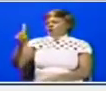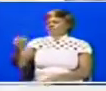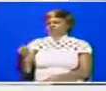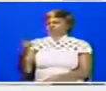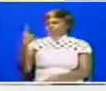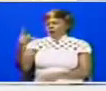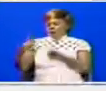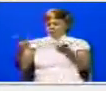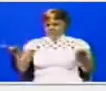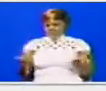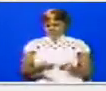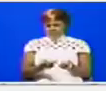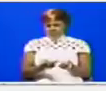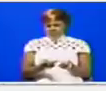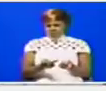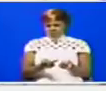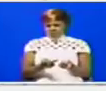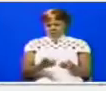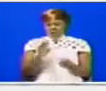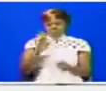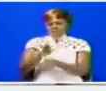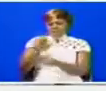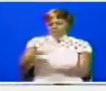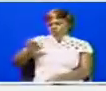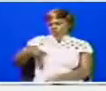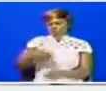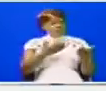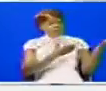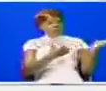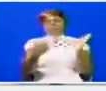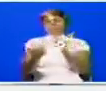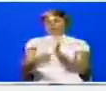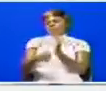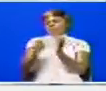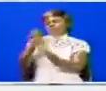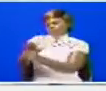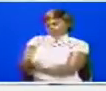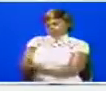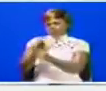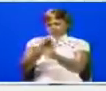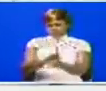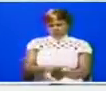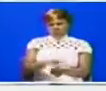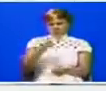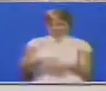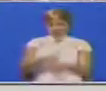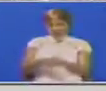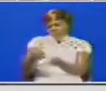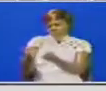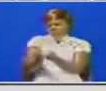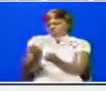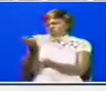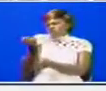kila beseni la omena. Hali hii imewatia wengi wanawake hawa katika masaibu ya kudhulumiwa kimapenzi, hasa kunaposhuhudiwa uhaba wa